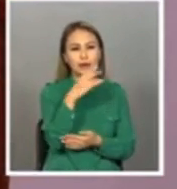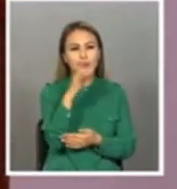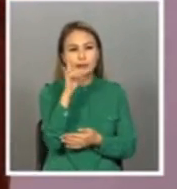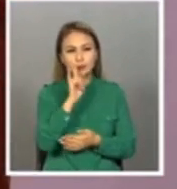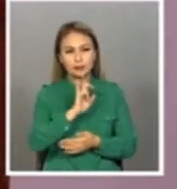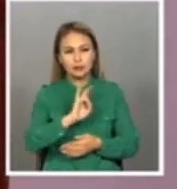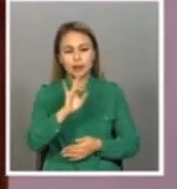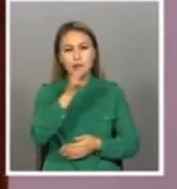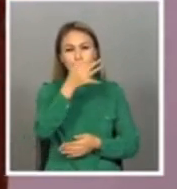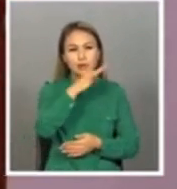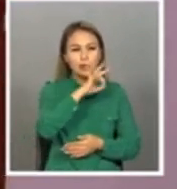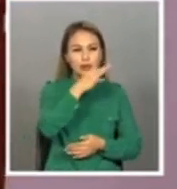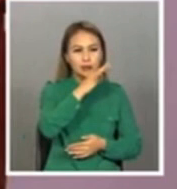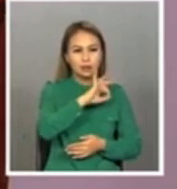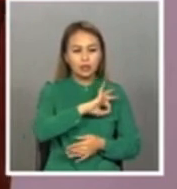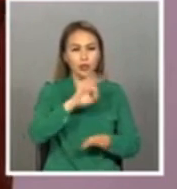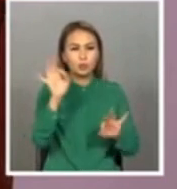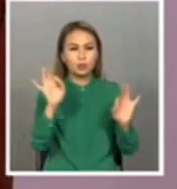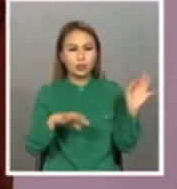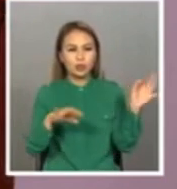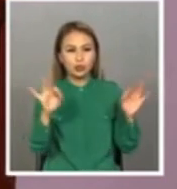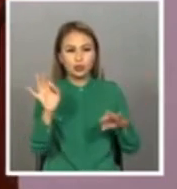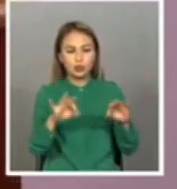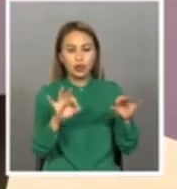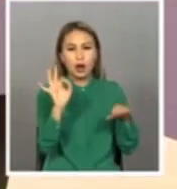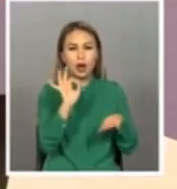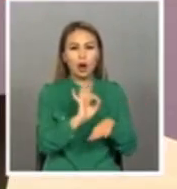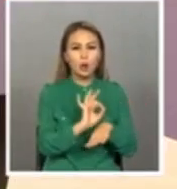дәрілік бүршіктері ауруды.